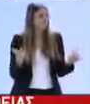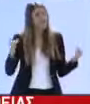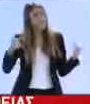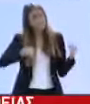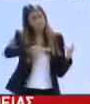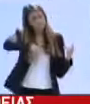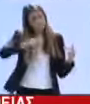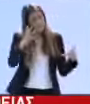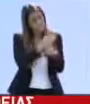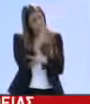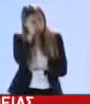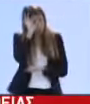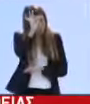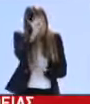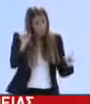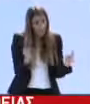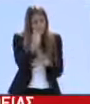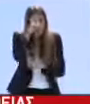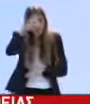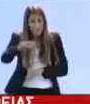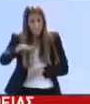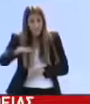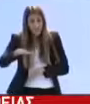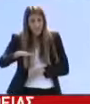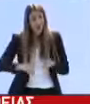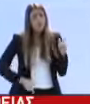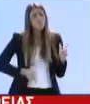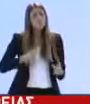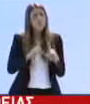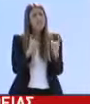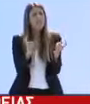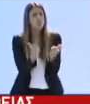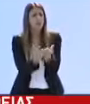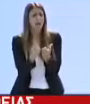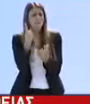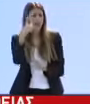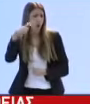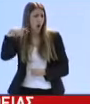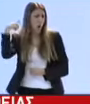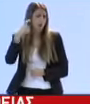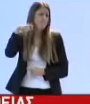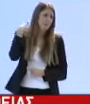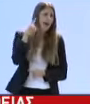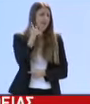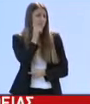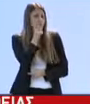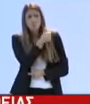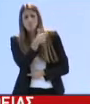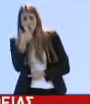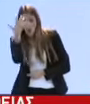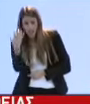όταν ένα παιδί φτωχής μονογονεϊκής οικογένειας